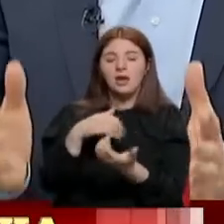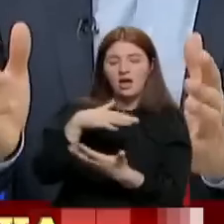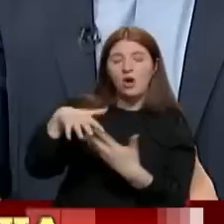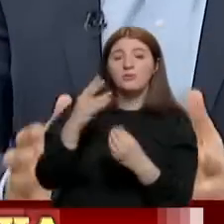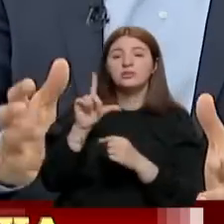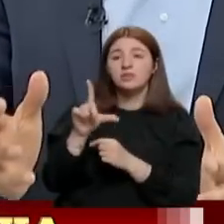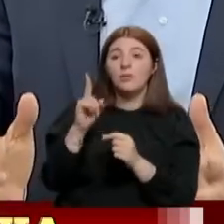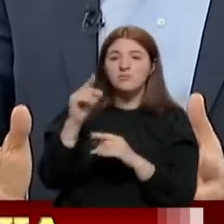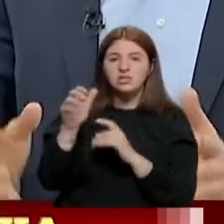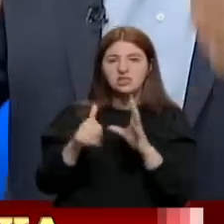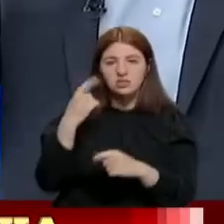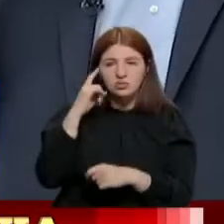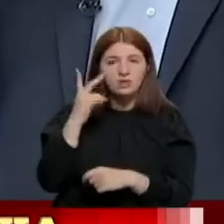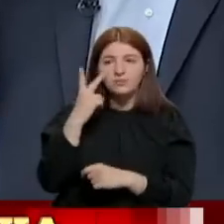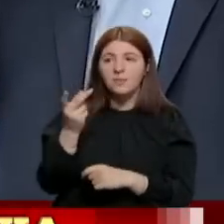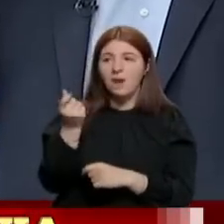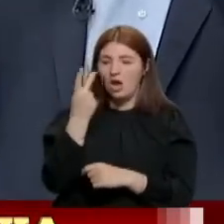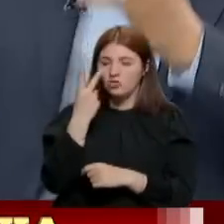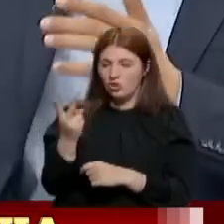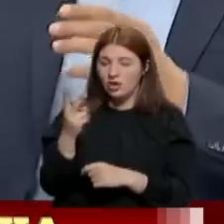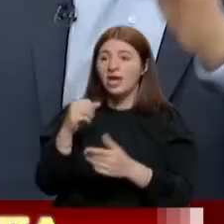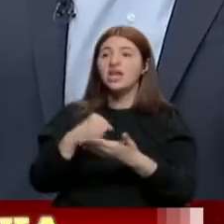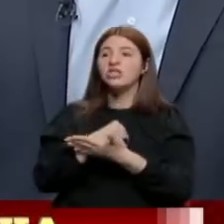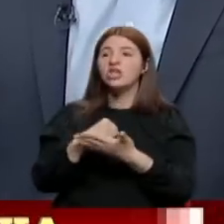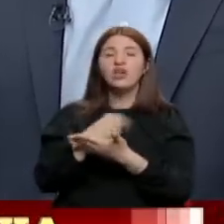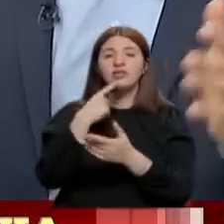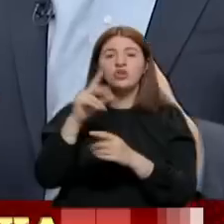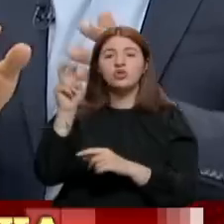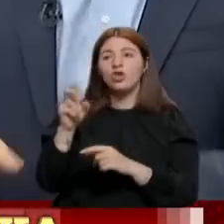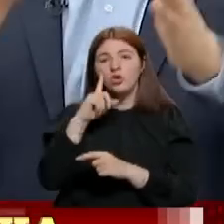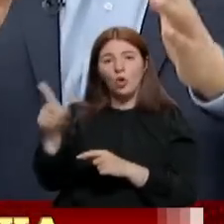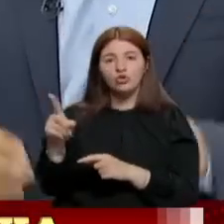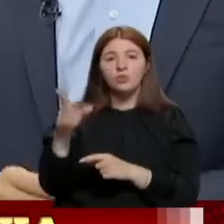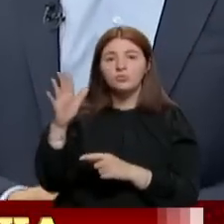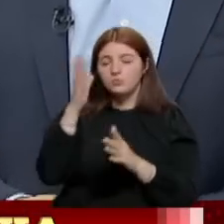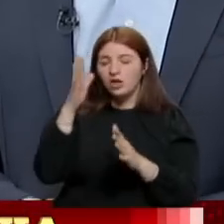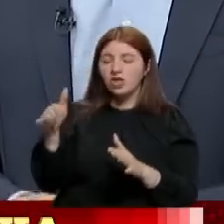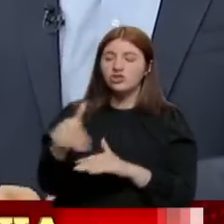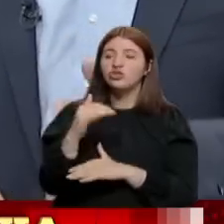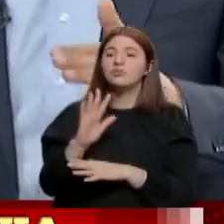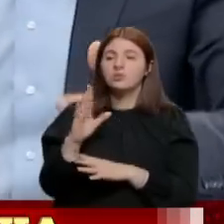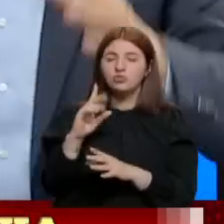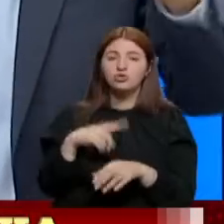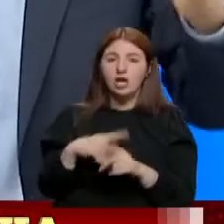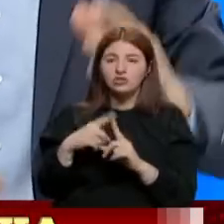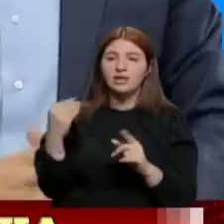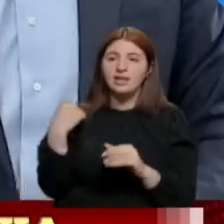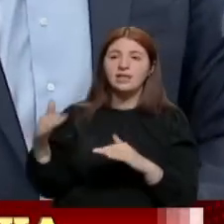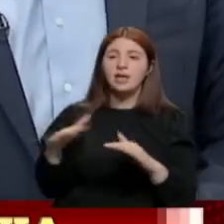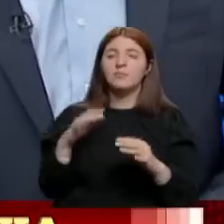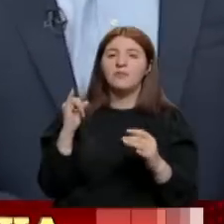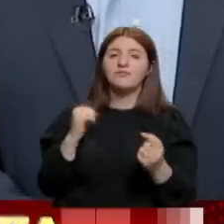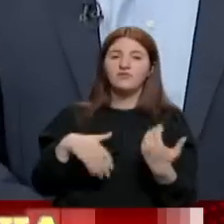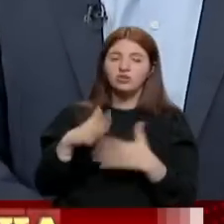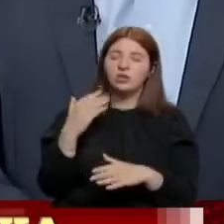lazım. Ama rant odaklı bir bakış yalnızca parayı görür. Yeşil deyince doları görür. Bu bakıştan çıkmadığımız sürece yeni deprem